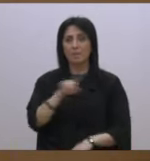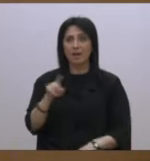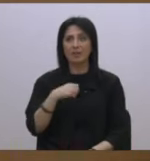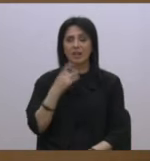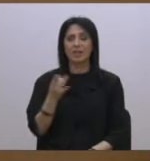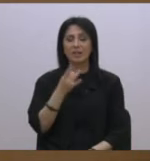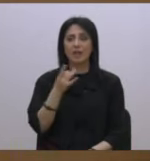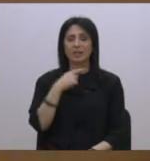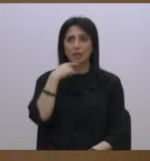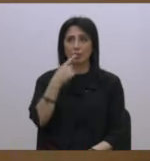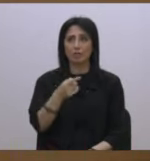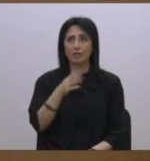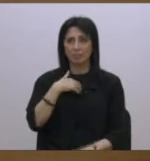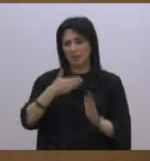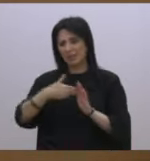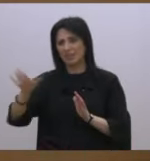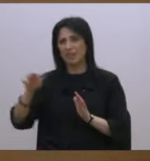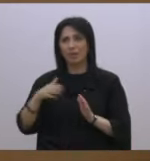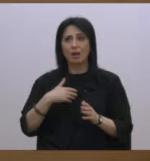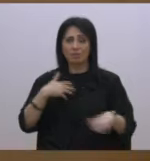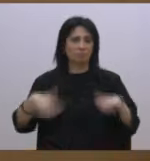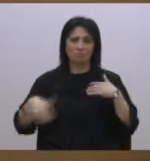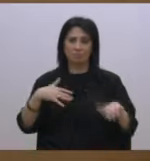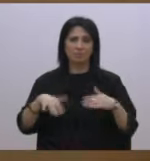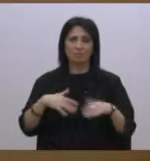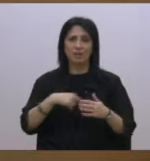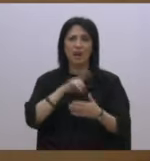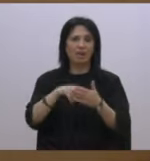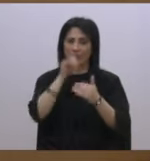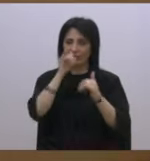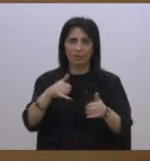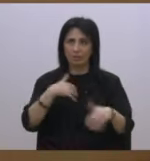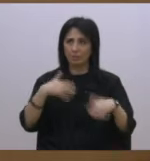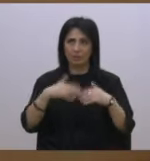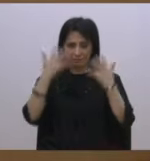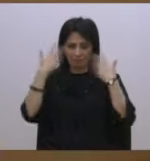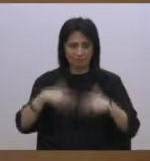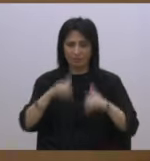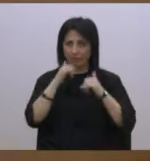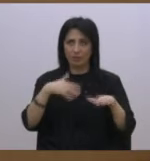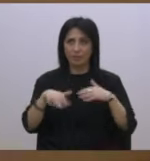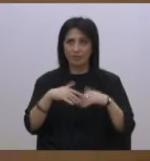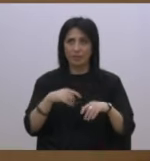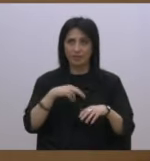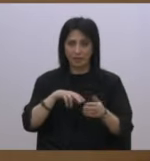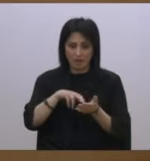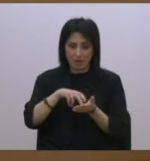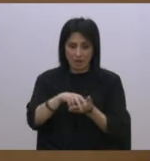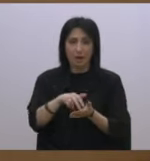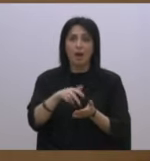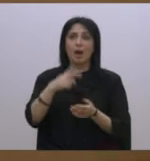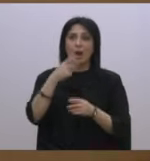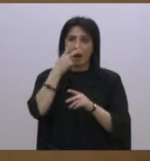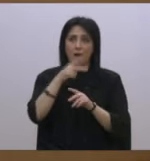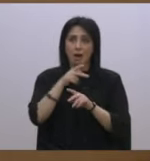კიდევ ერთხელ გთხოვთ და მერე დავტოვებ დარბაზს უბრალოდ არ მაქვს შესაძლებლობა რომ კითხვები დავსვა ფიზიკურად გადავაადგილდები ფეხი თქვენ შეიძლება კადრი